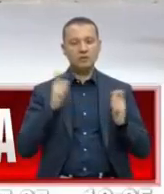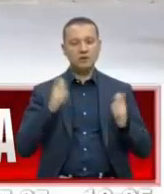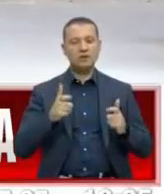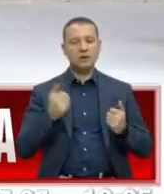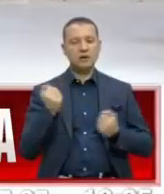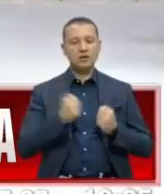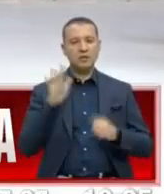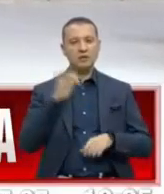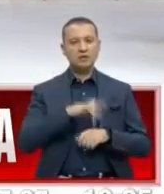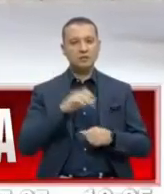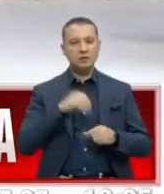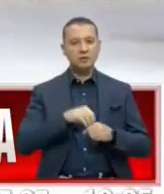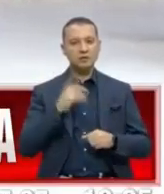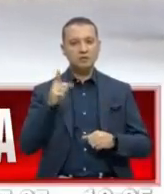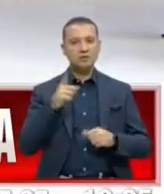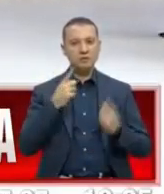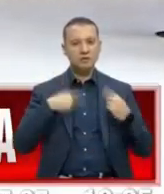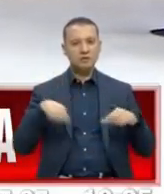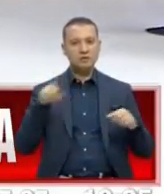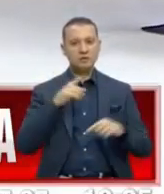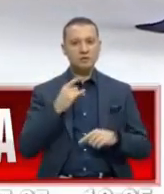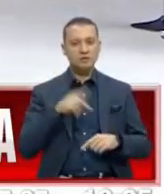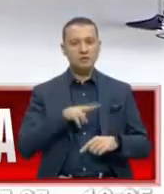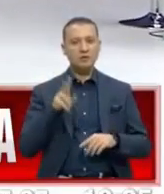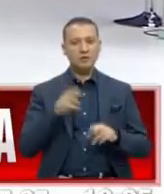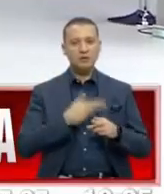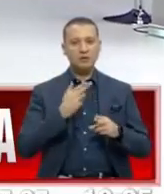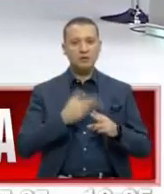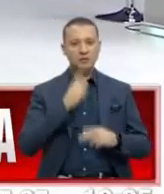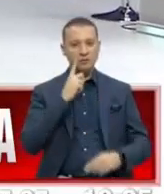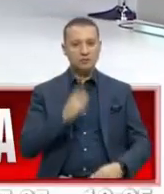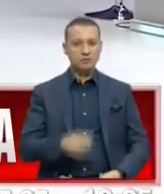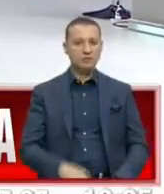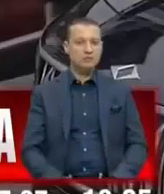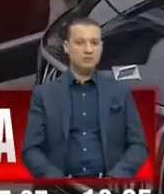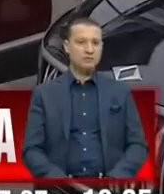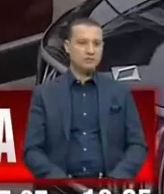otomobili Beştepe'nin içinde ve çevresinde yollarda test etti.